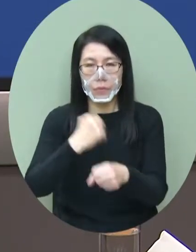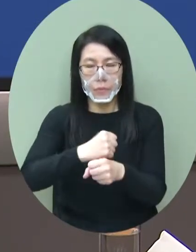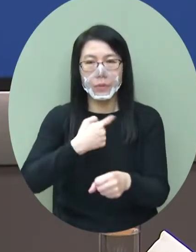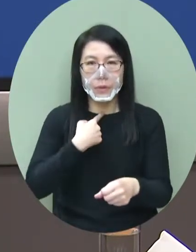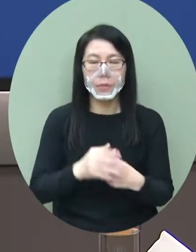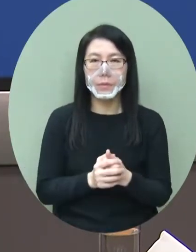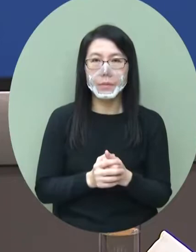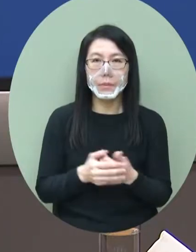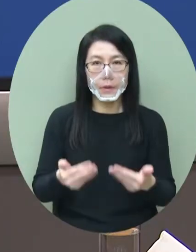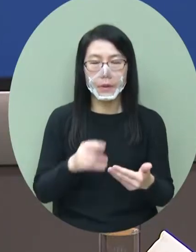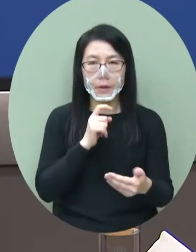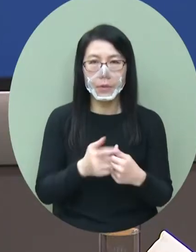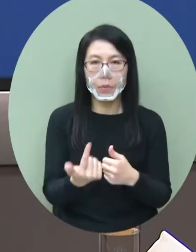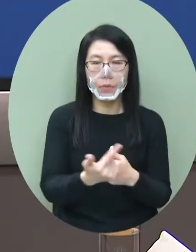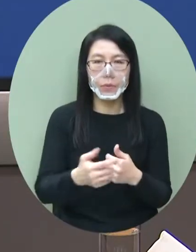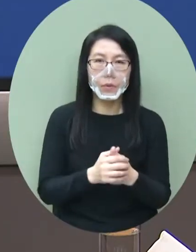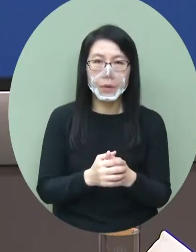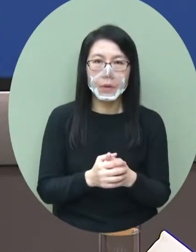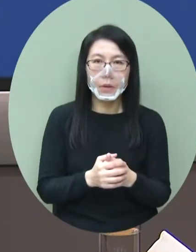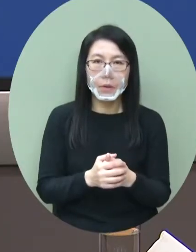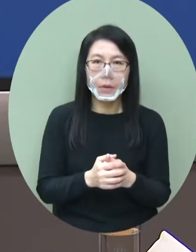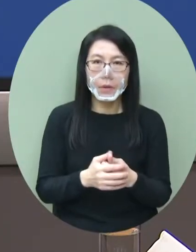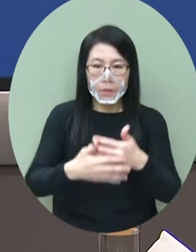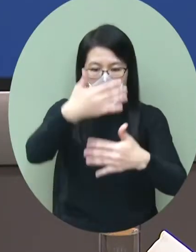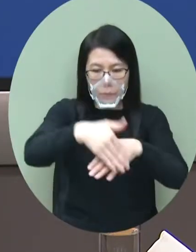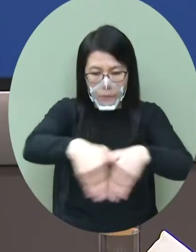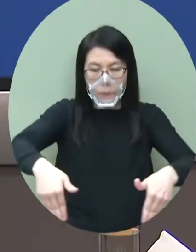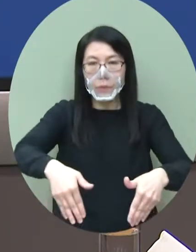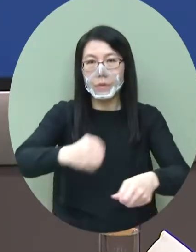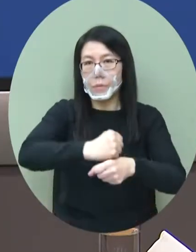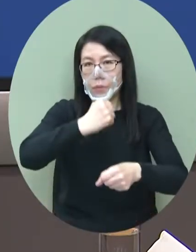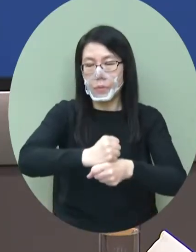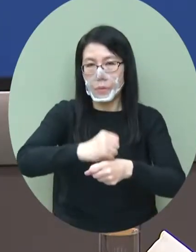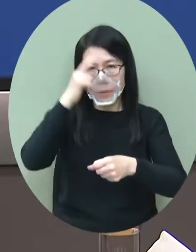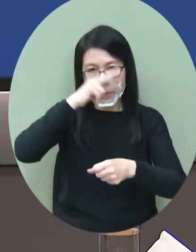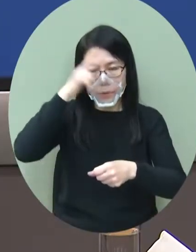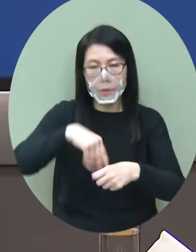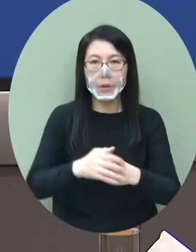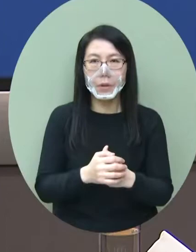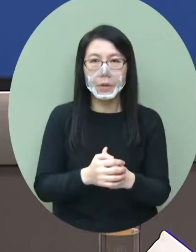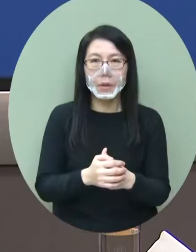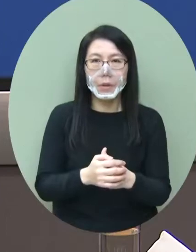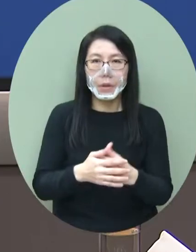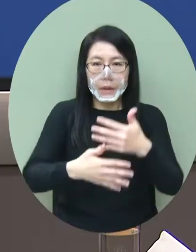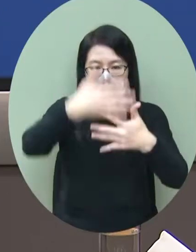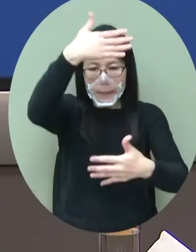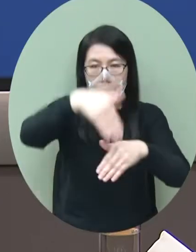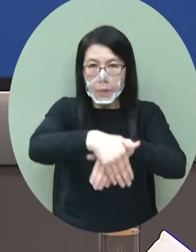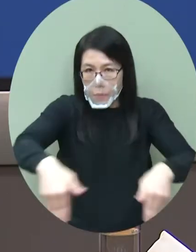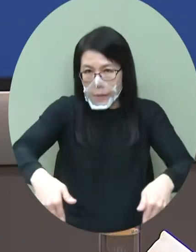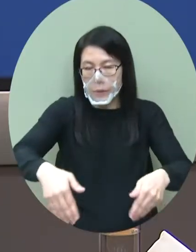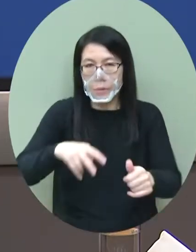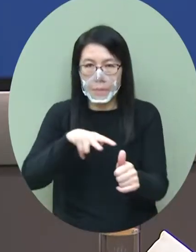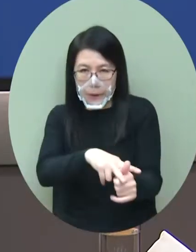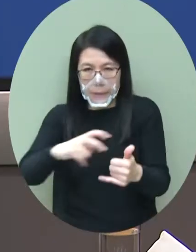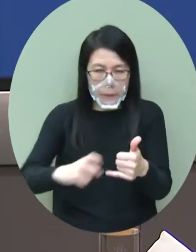一个叫微风强检，每一次一个大厦的微风强检，我们大概要出动